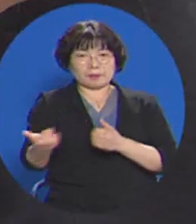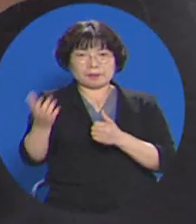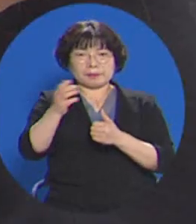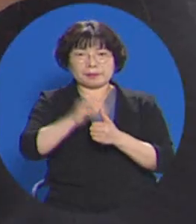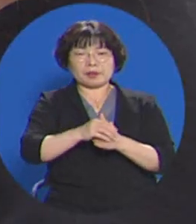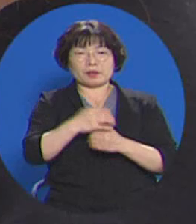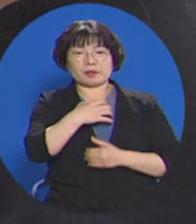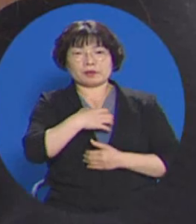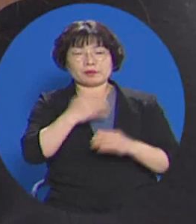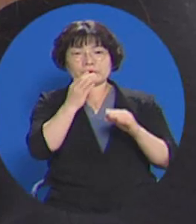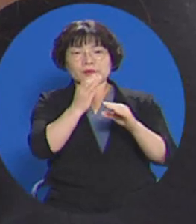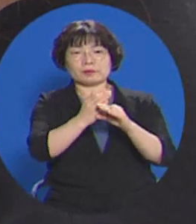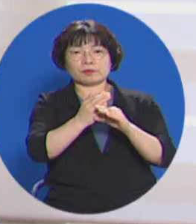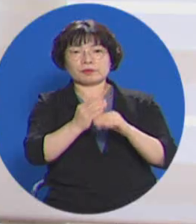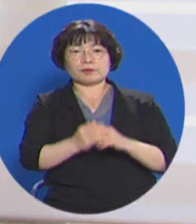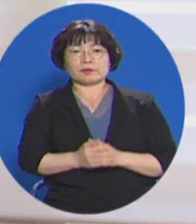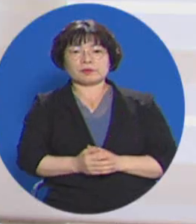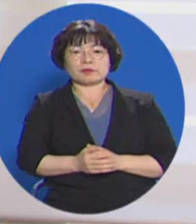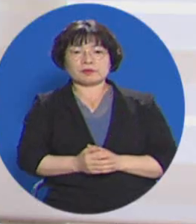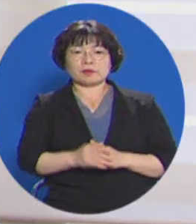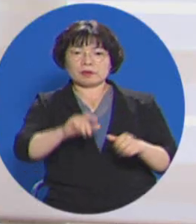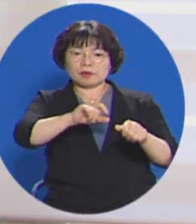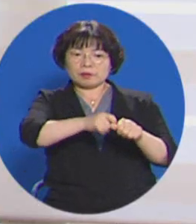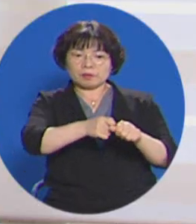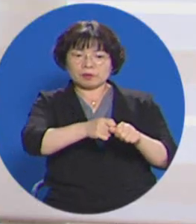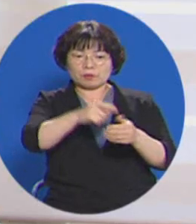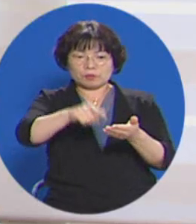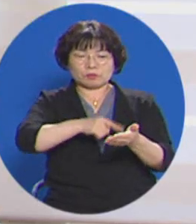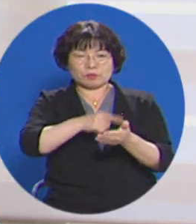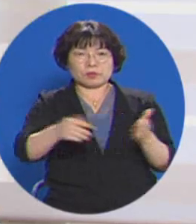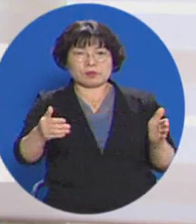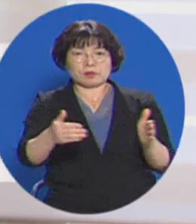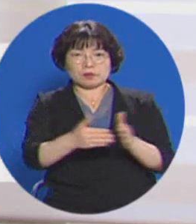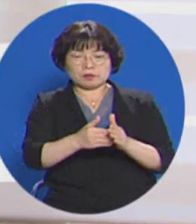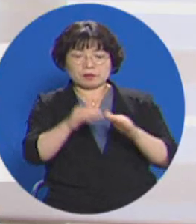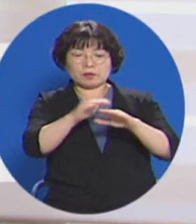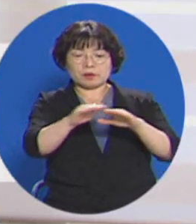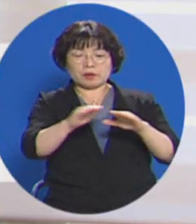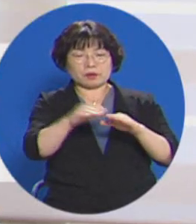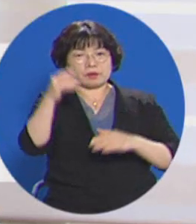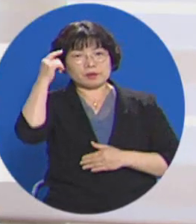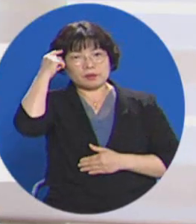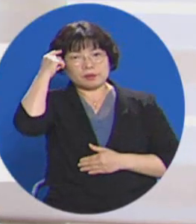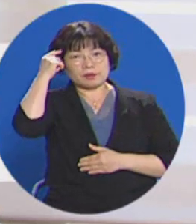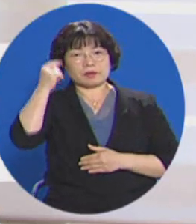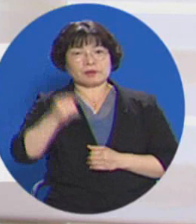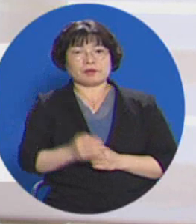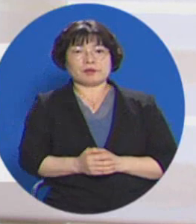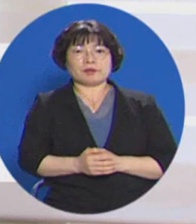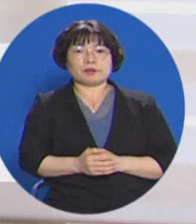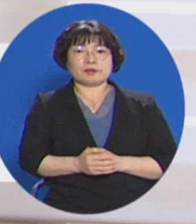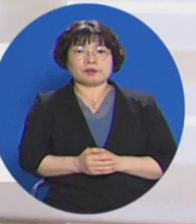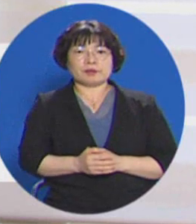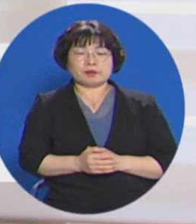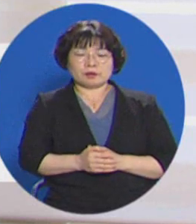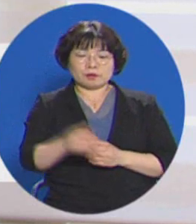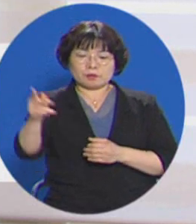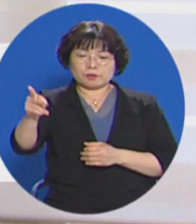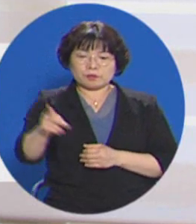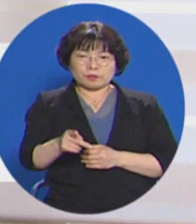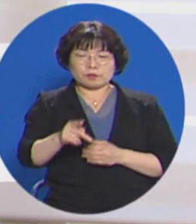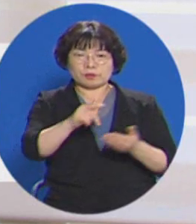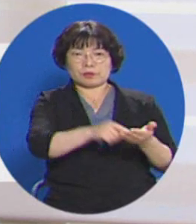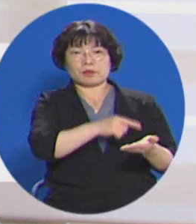봐 우려하고 있는 겁니다. 과태료가 징수가 돼야 해결이 된다고 생각하는 것이지만은요. 또 기금 대출